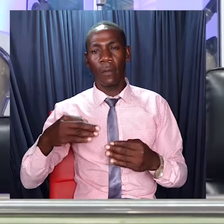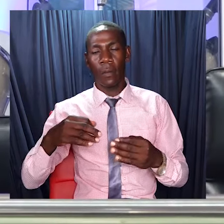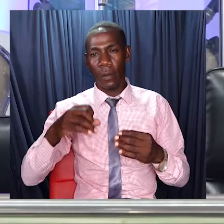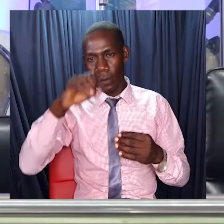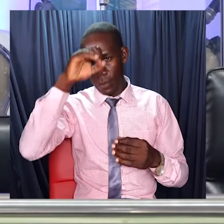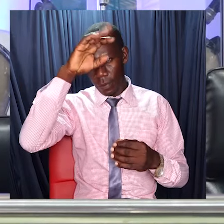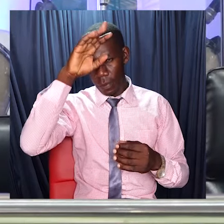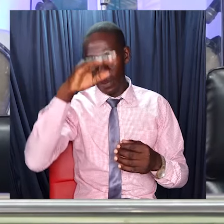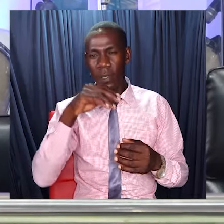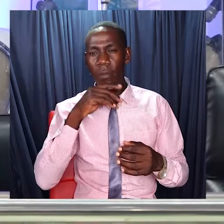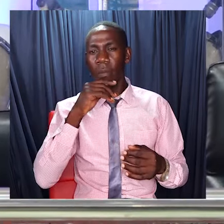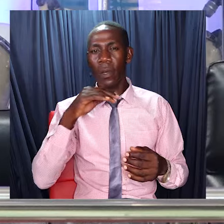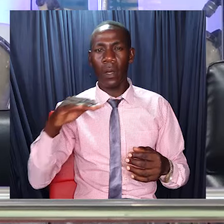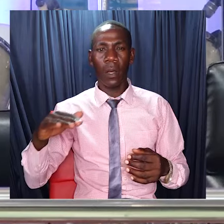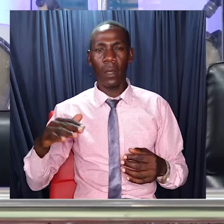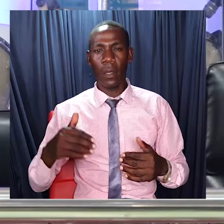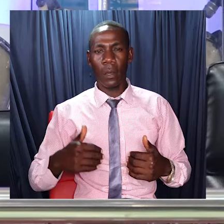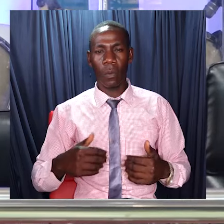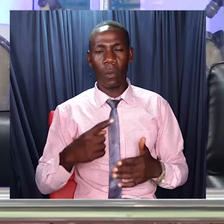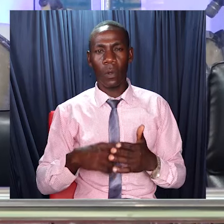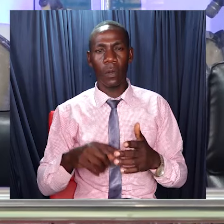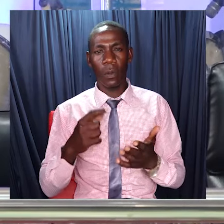And the followers were amazed where has he got all this gospel.